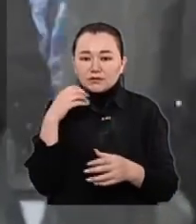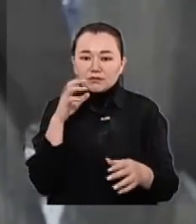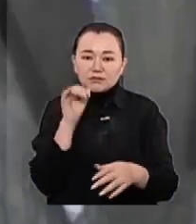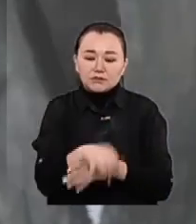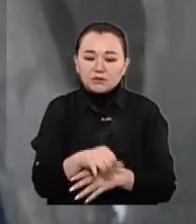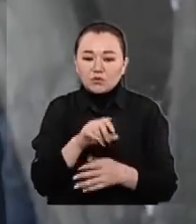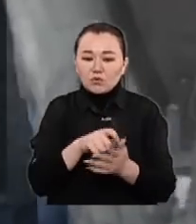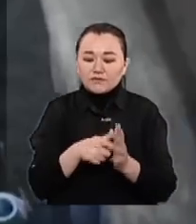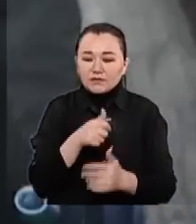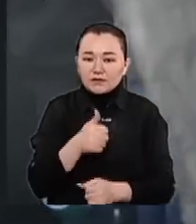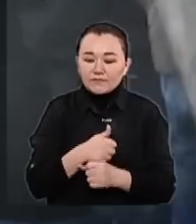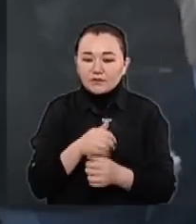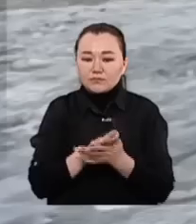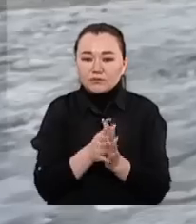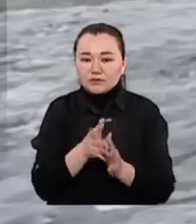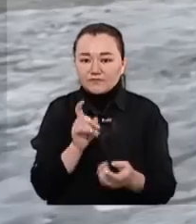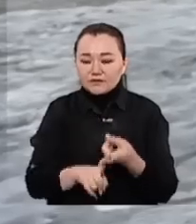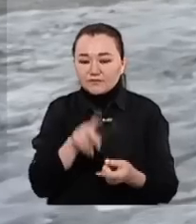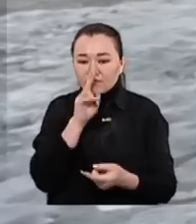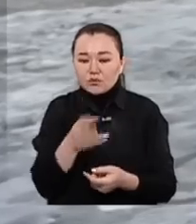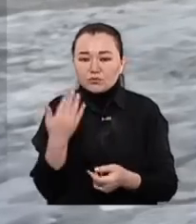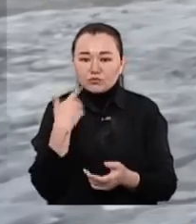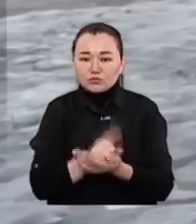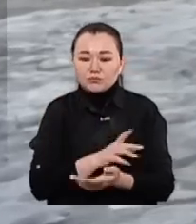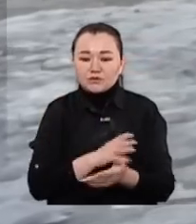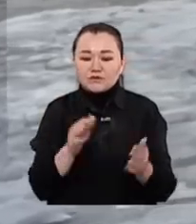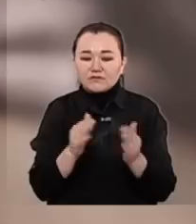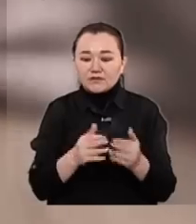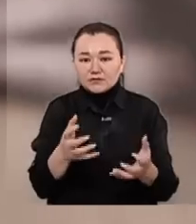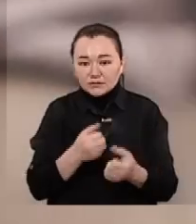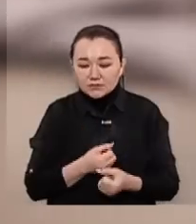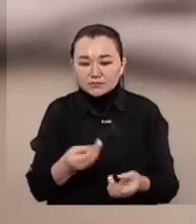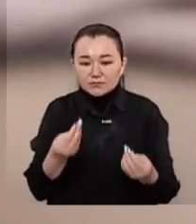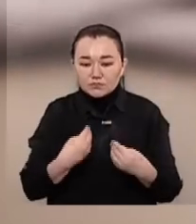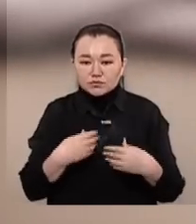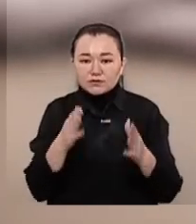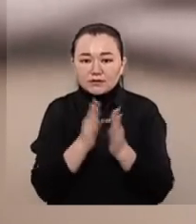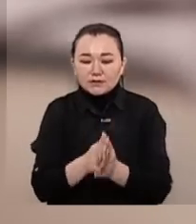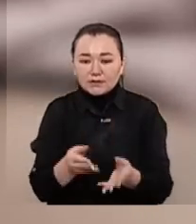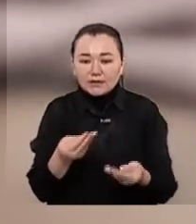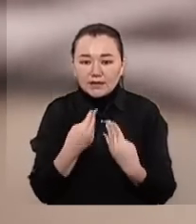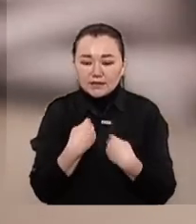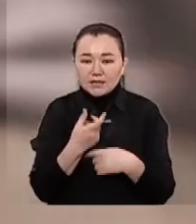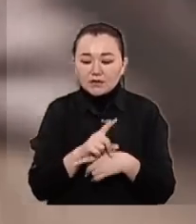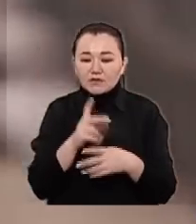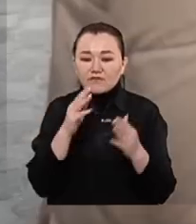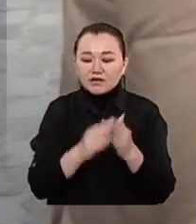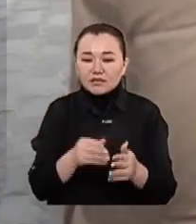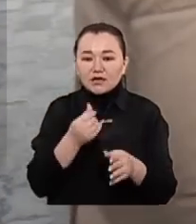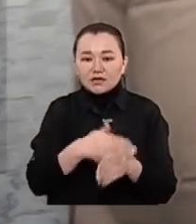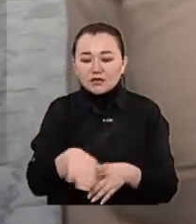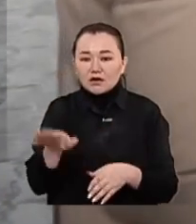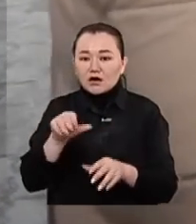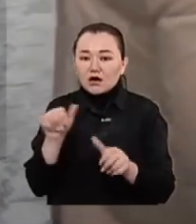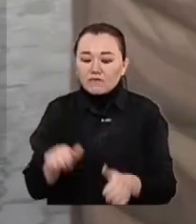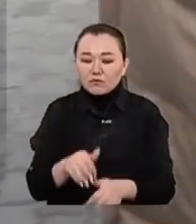кеңсеге жиналды. Олар келісім шарт бойынша 2 жыл бұрын алуы тиіс болған пәтерлерін беруді сұрайды. Тіпті тұрғындардың кейбірі осы үйді алу үшін несиеге